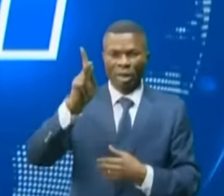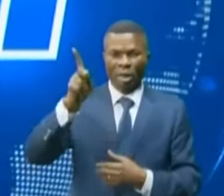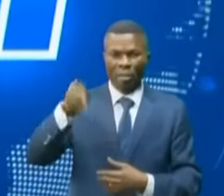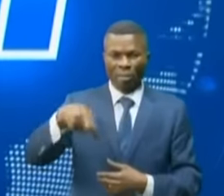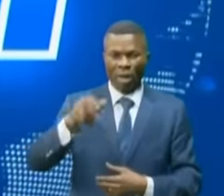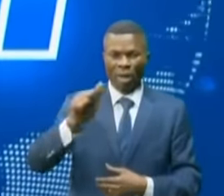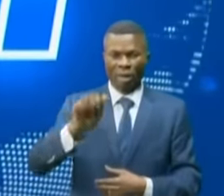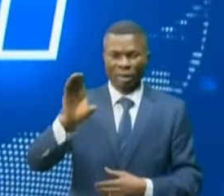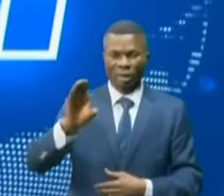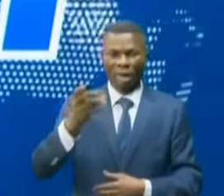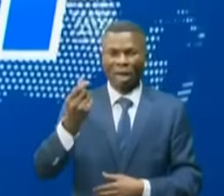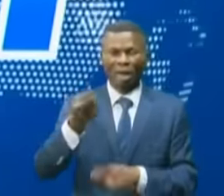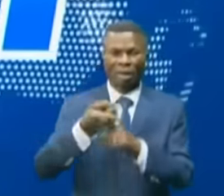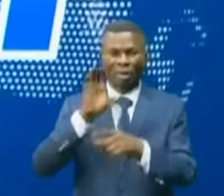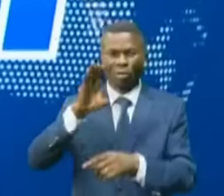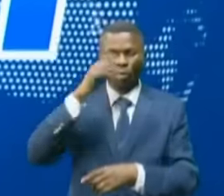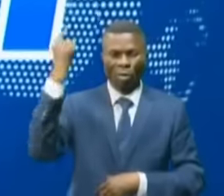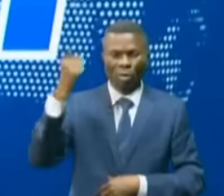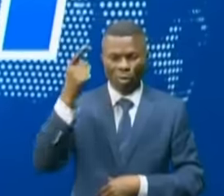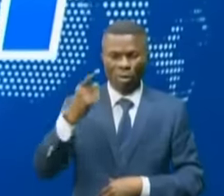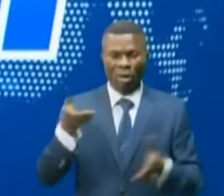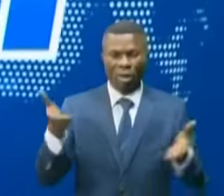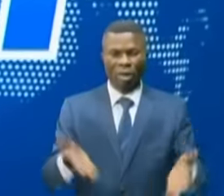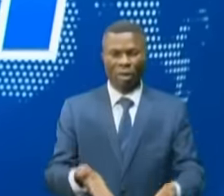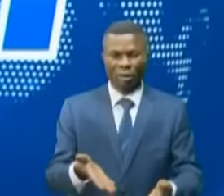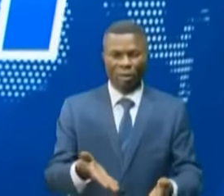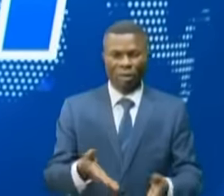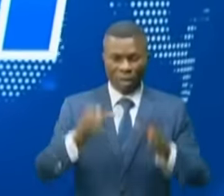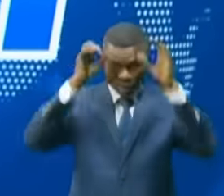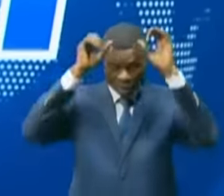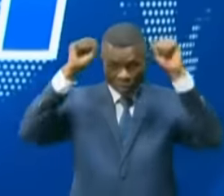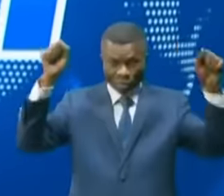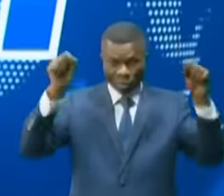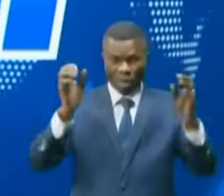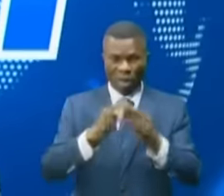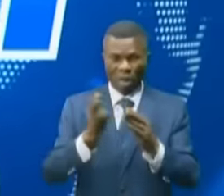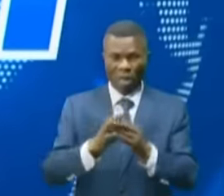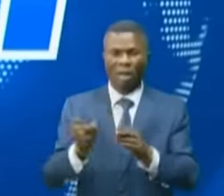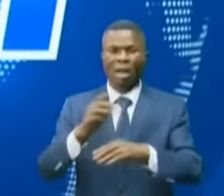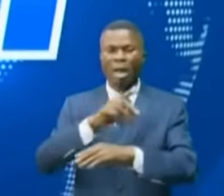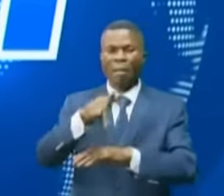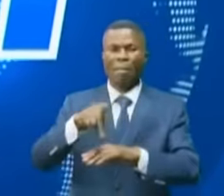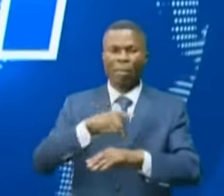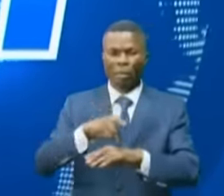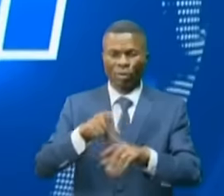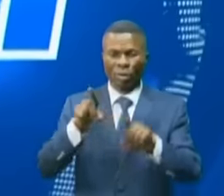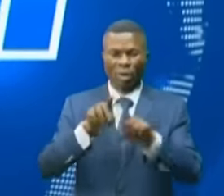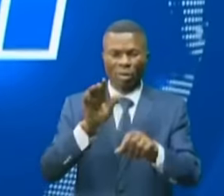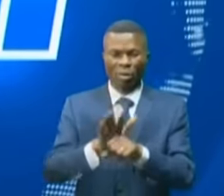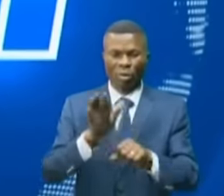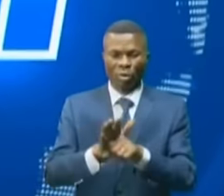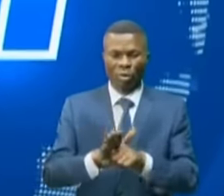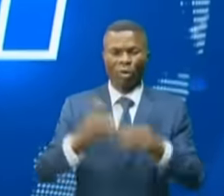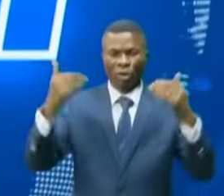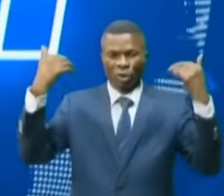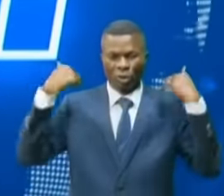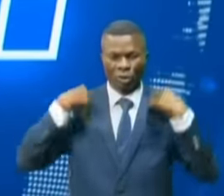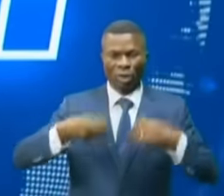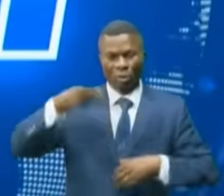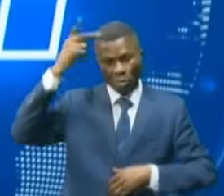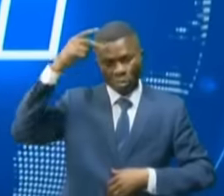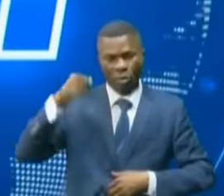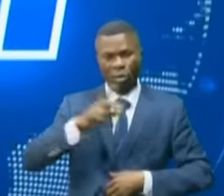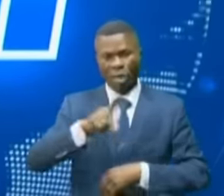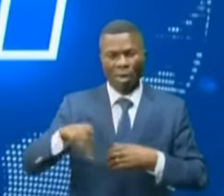financé par la Banque mondiale, a été fait en présence du président de l'Assemblée provinciale et des différentes personnalités de